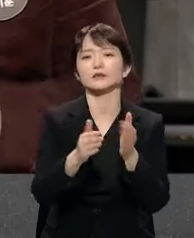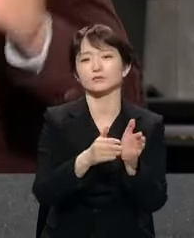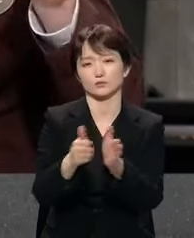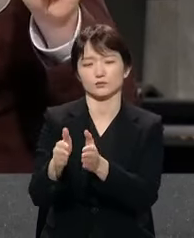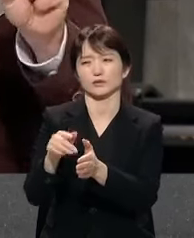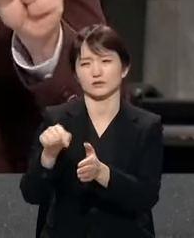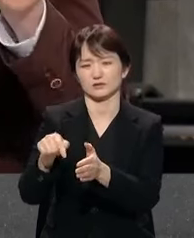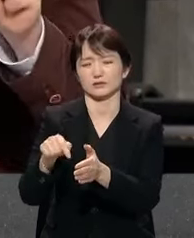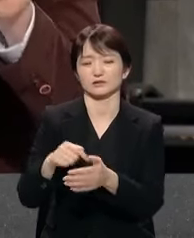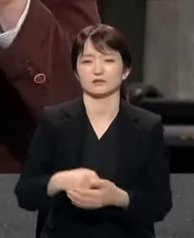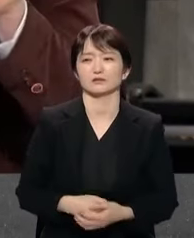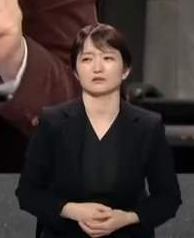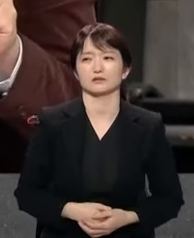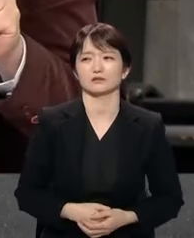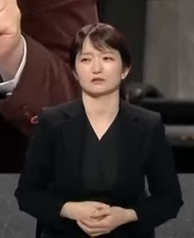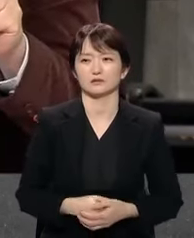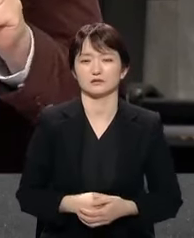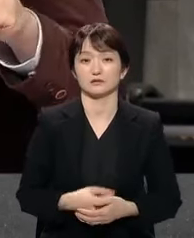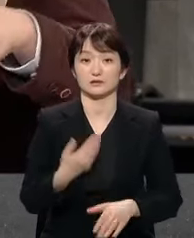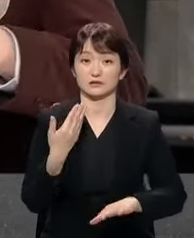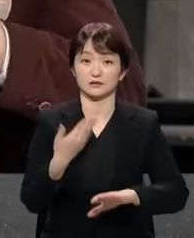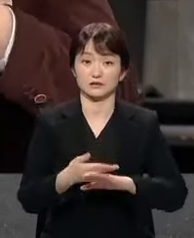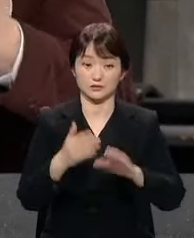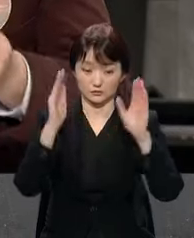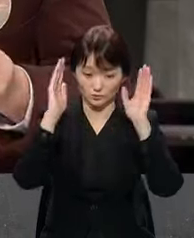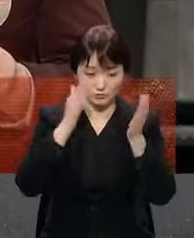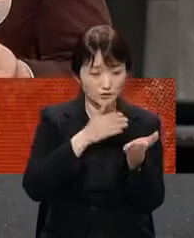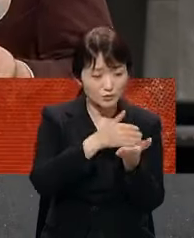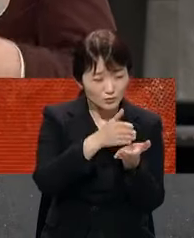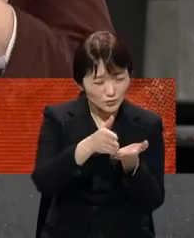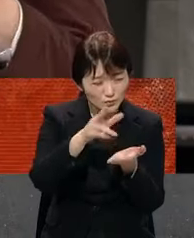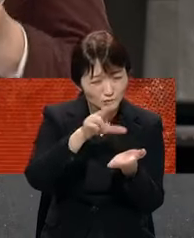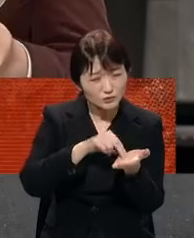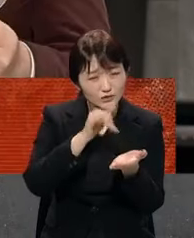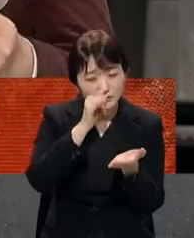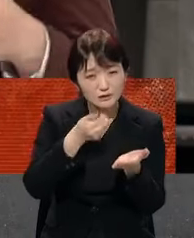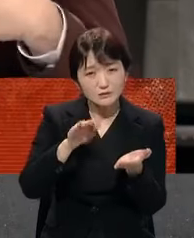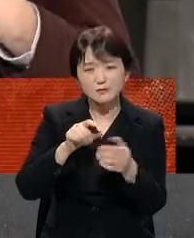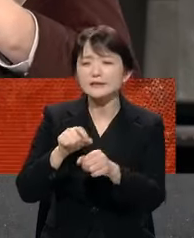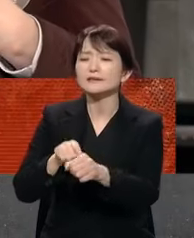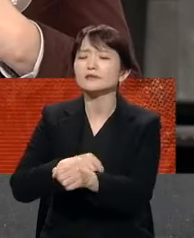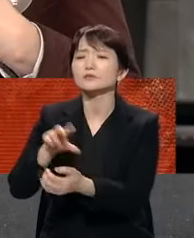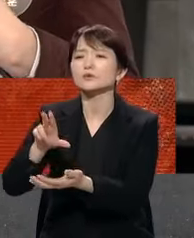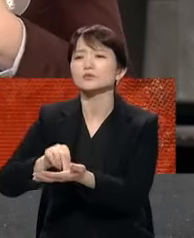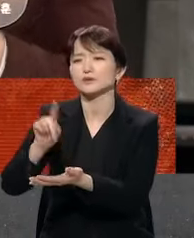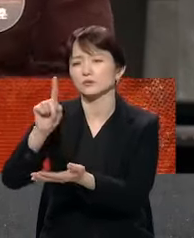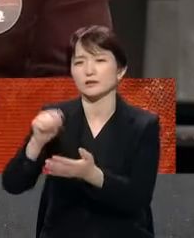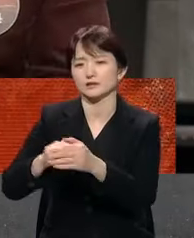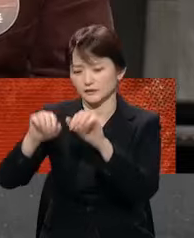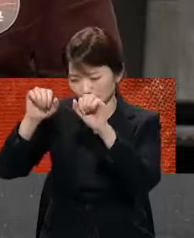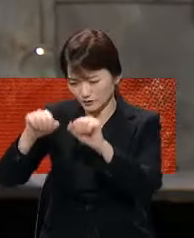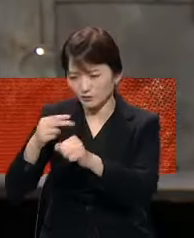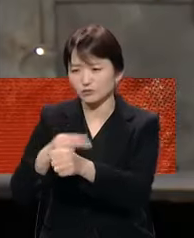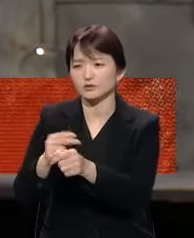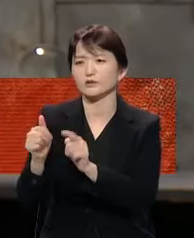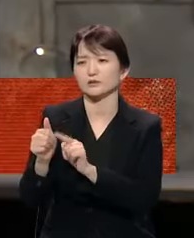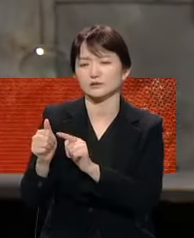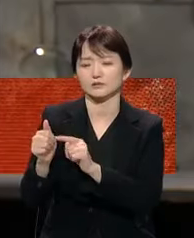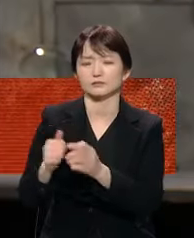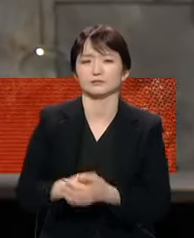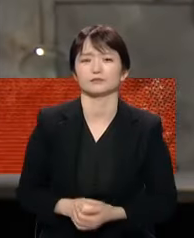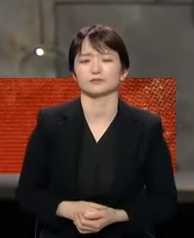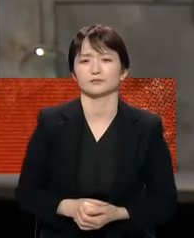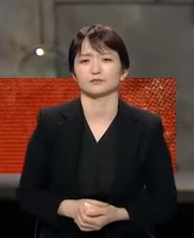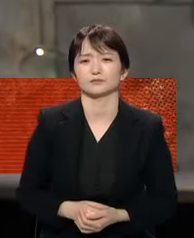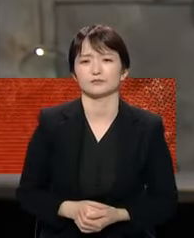사실은 뭐 다른 과목도 많이 문제지만 특별히 문제되는 게 체육 선생님 같은 경우거든요. 접촉이 좀 더 많을 수밖에 없잖아요.